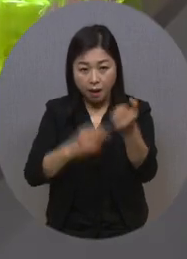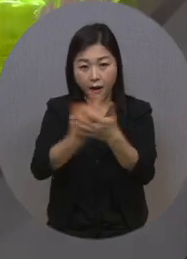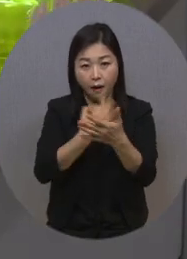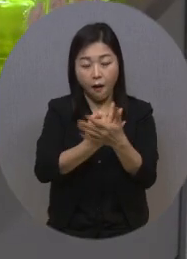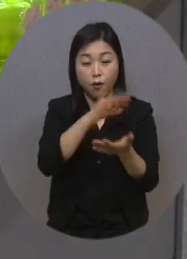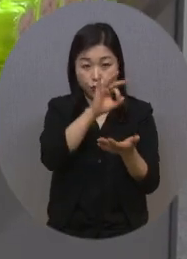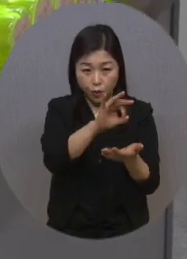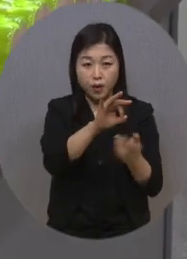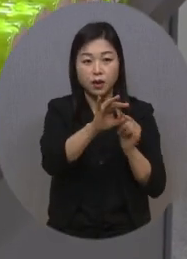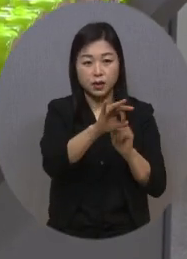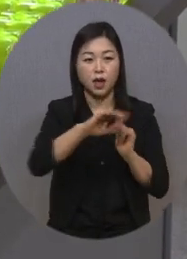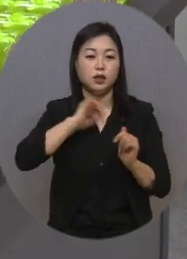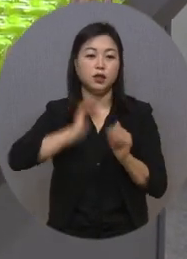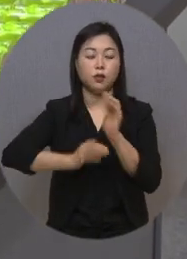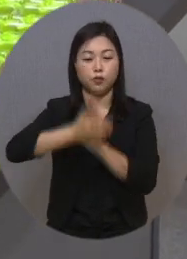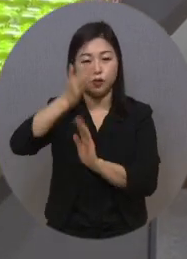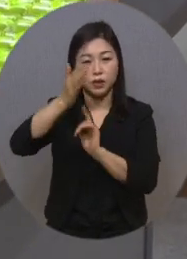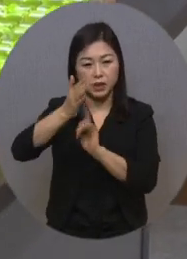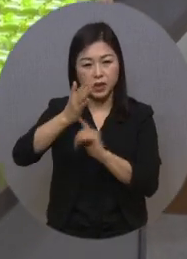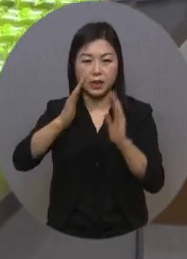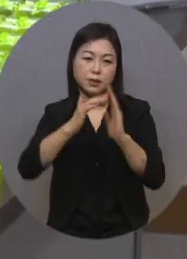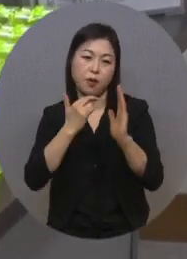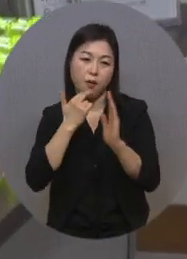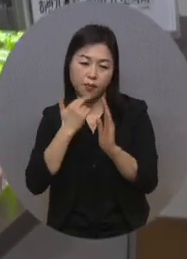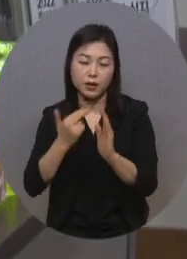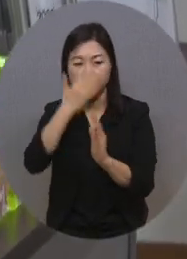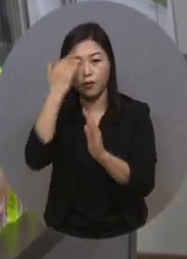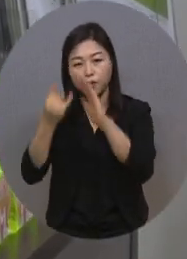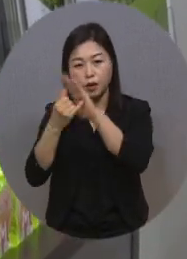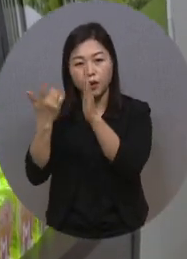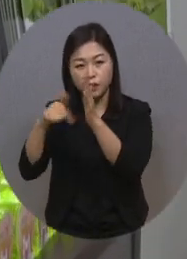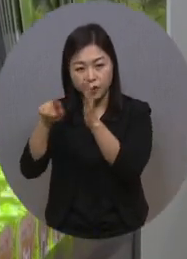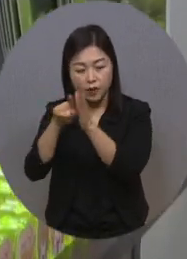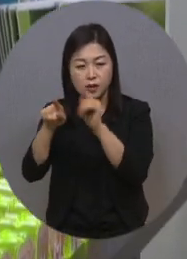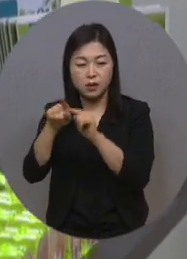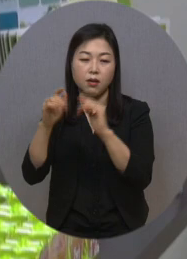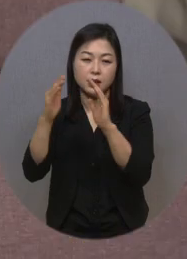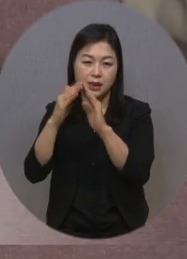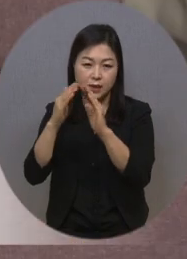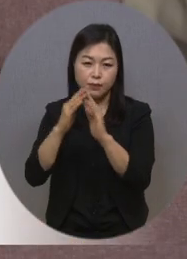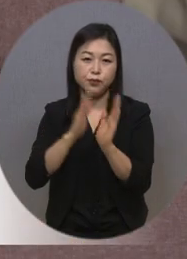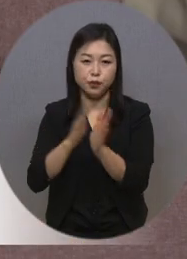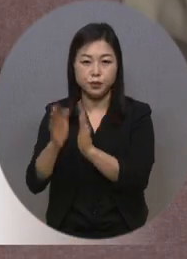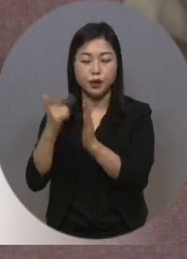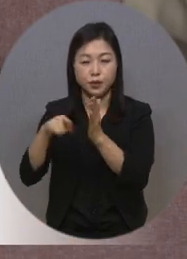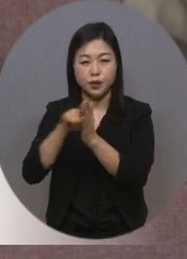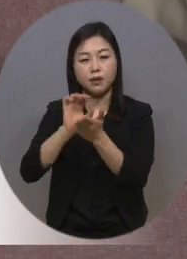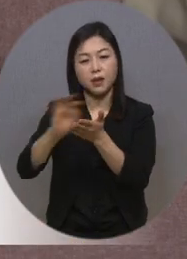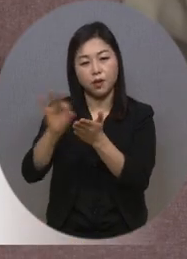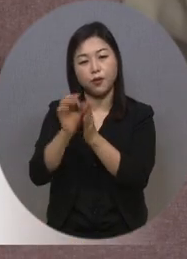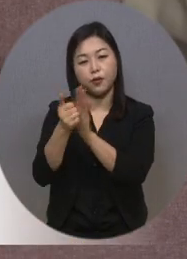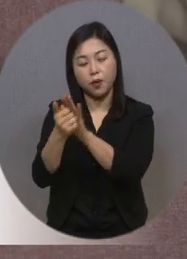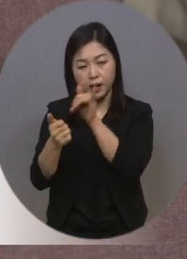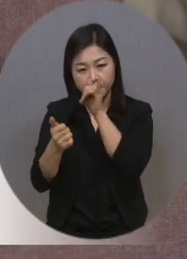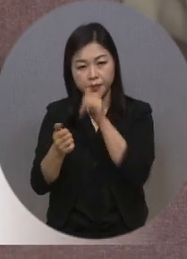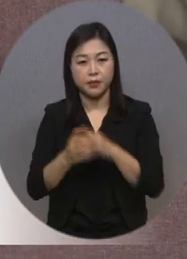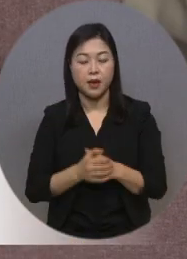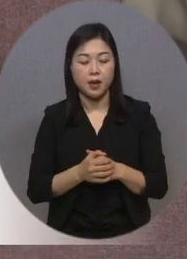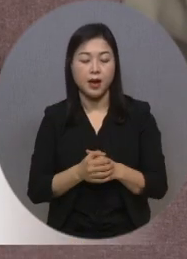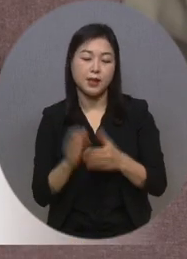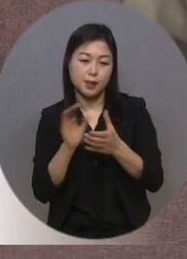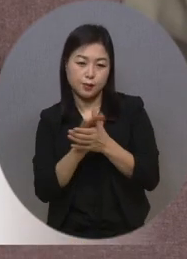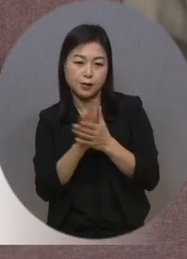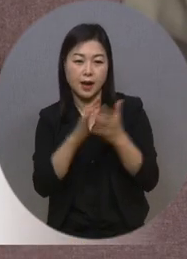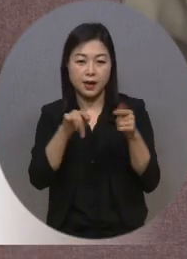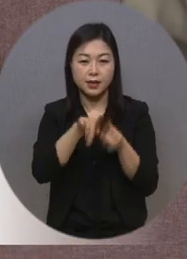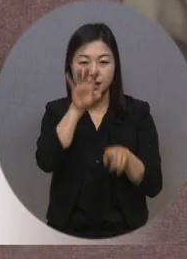의정부시 거리 청소년을 위한 쉼터 10대 지기의 둥지 마련 기금으로 기부합니다. 친구들이랑 막 연습하면서 막